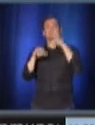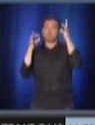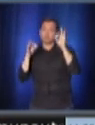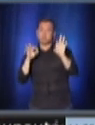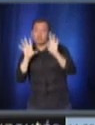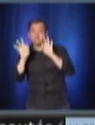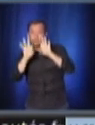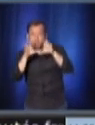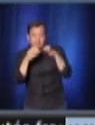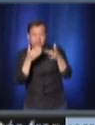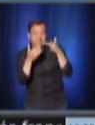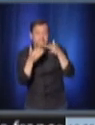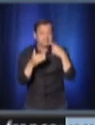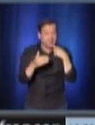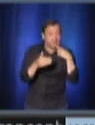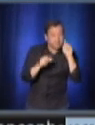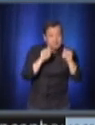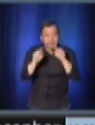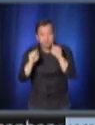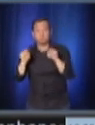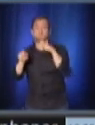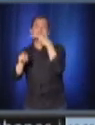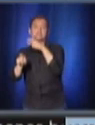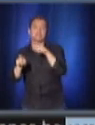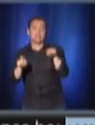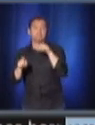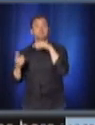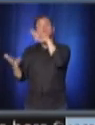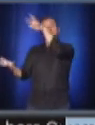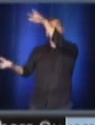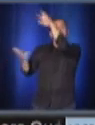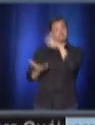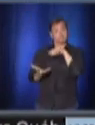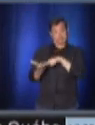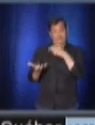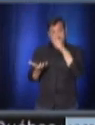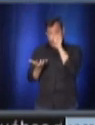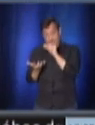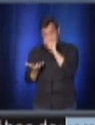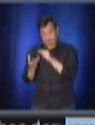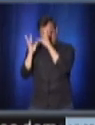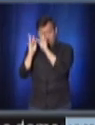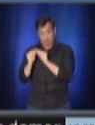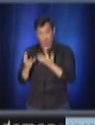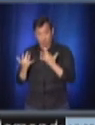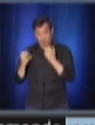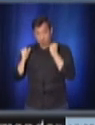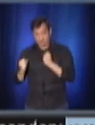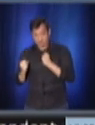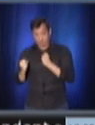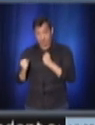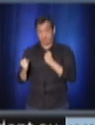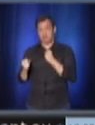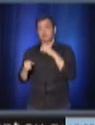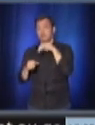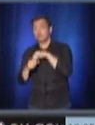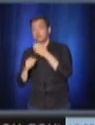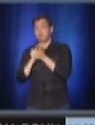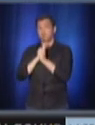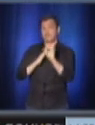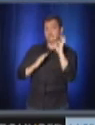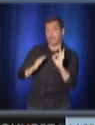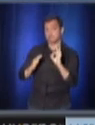dirais, de la quantité de doses qui est disponible sur le marché international, mais aussi de l'efficacité du vaccin, qui peut être des fois de 35